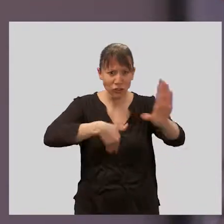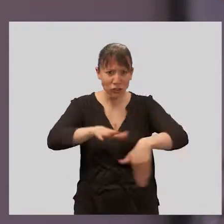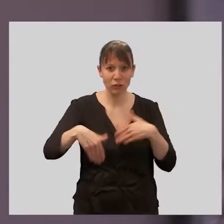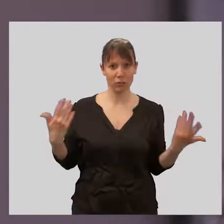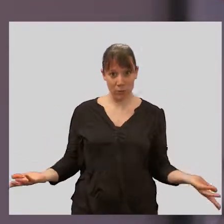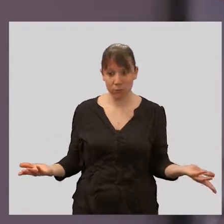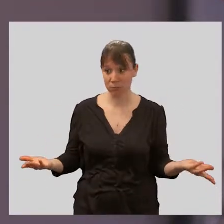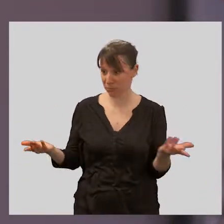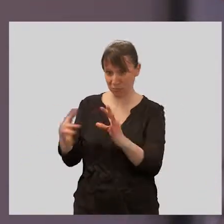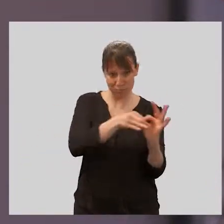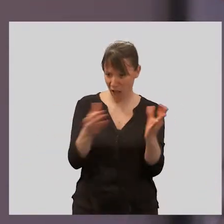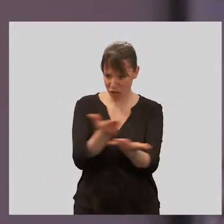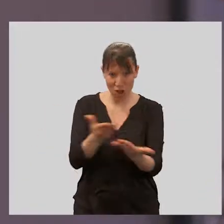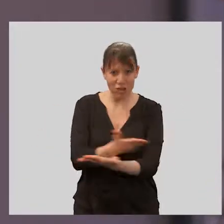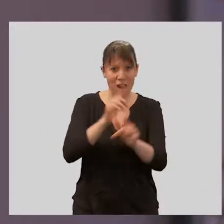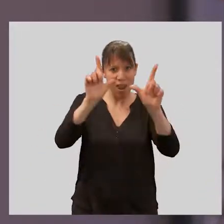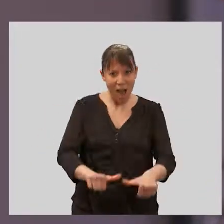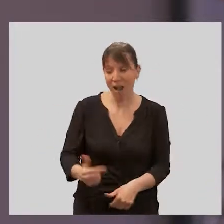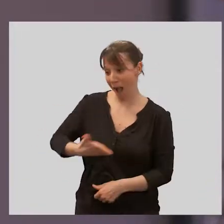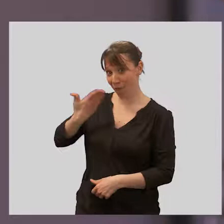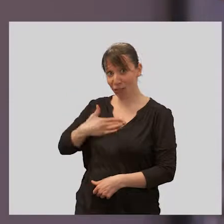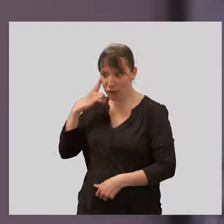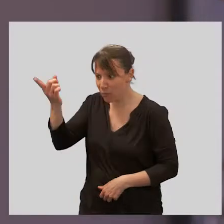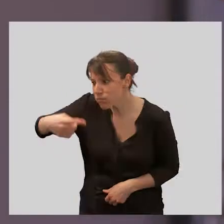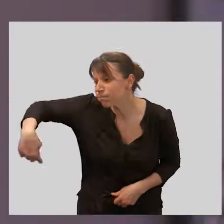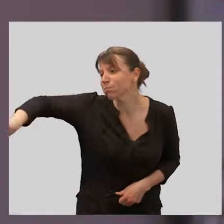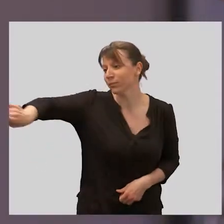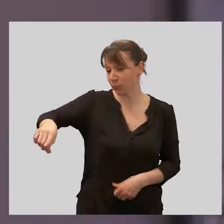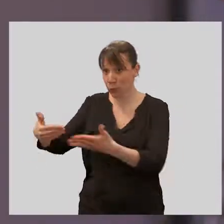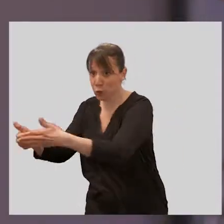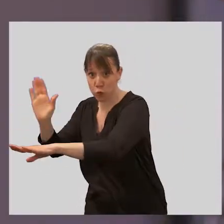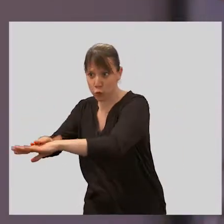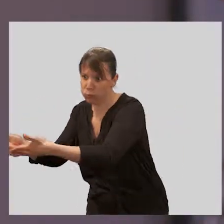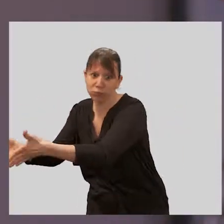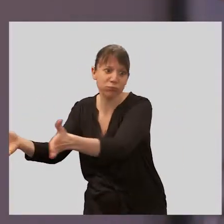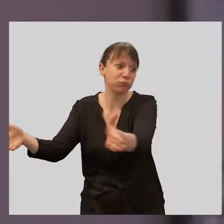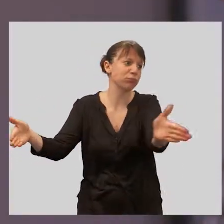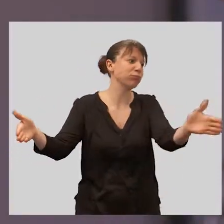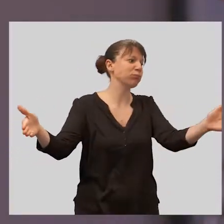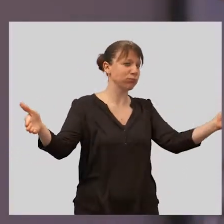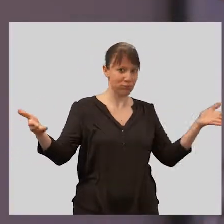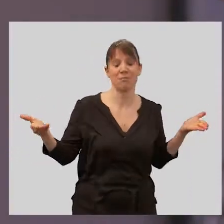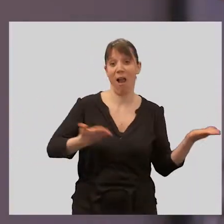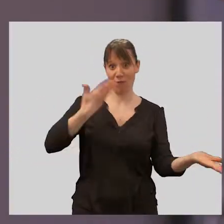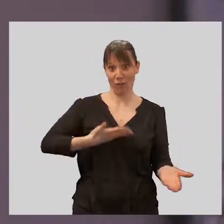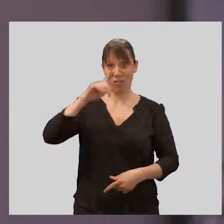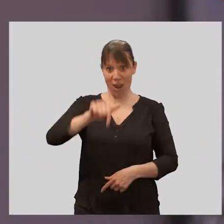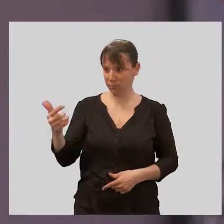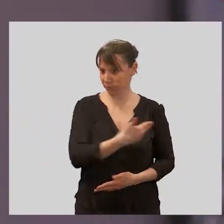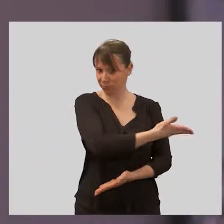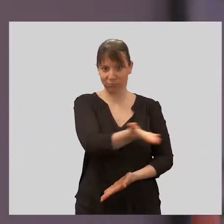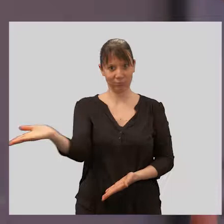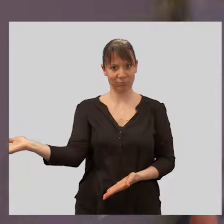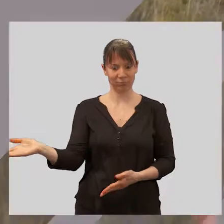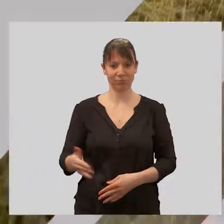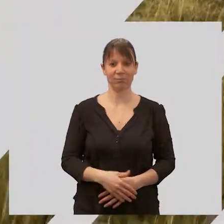y a des échanges et que ce qui profite à ces populations-là, évidemment ciblées, en fait, profite